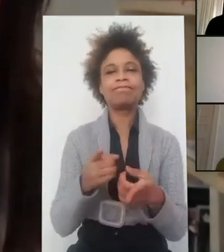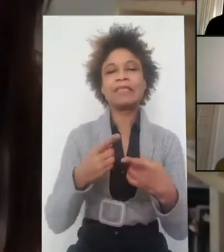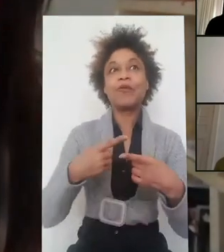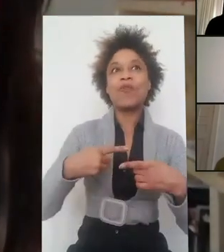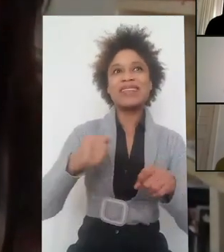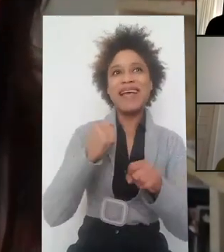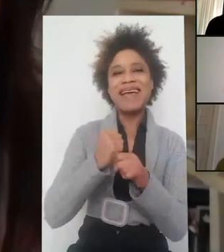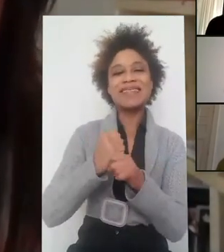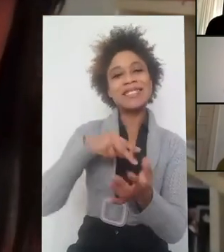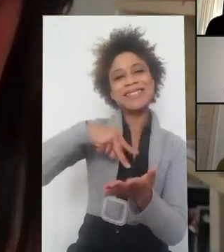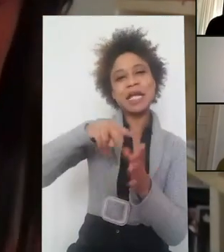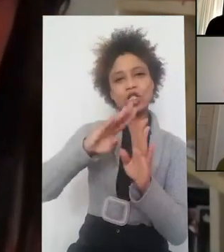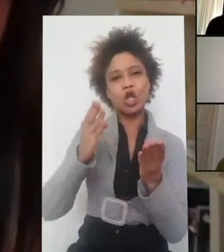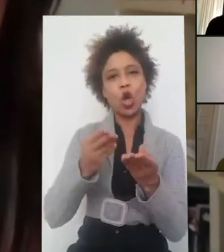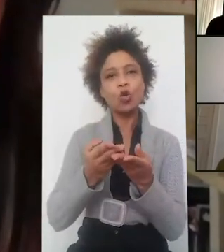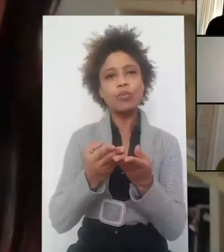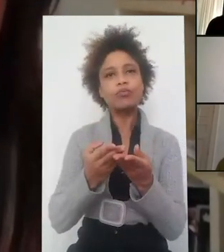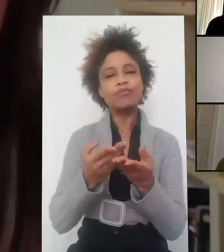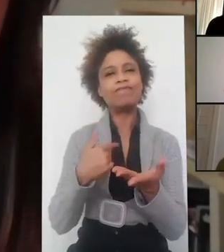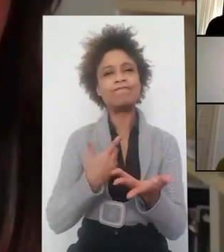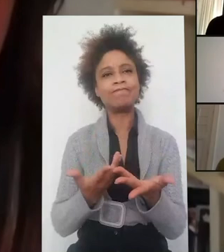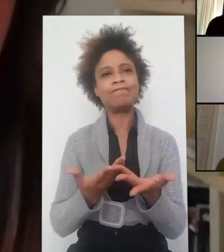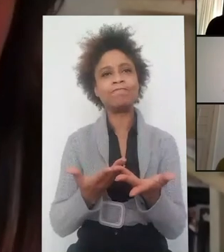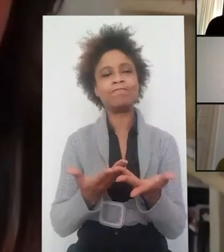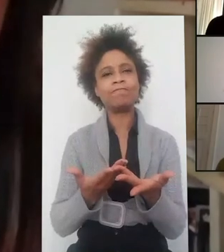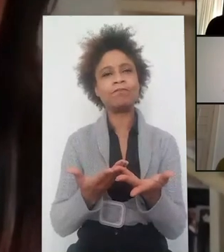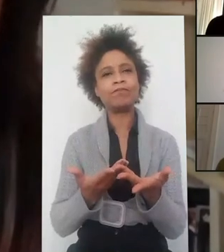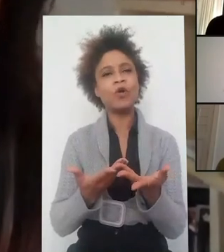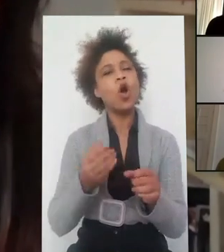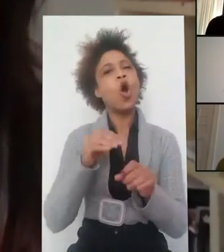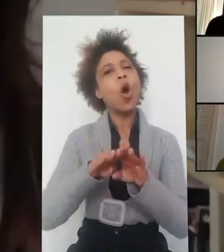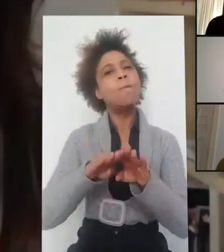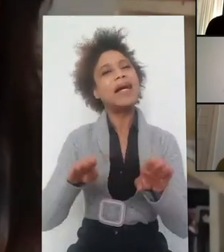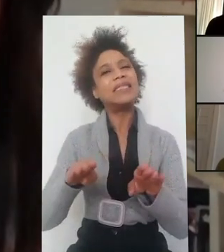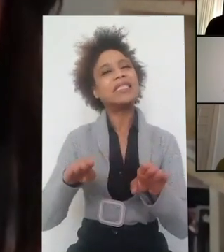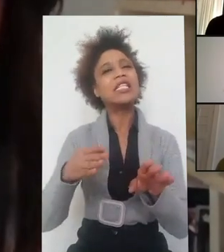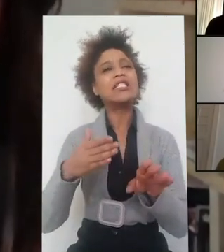komt, die wordt in die zin gelijk behandeld. Dus er is